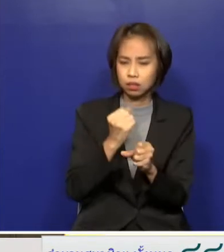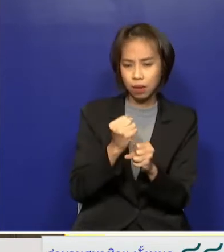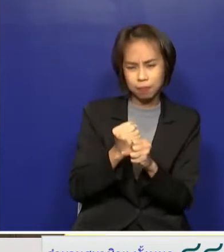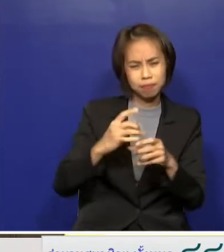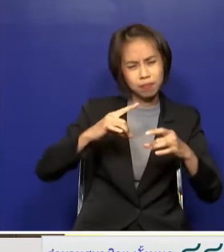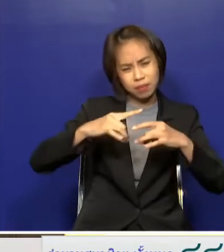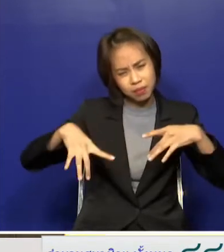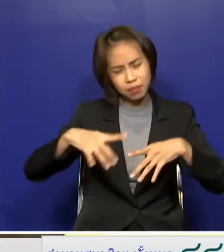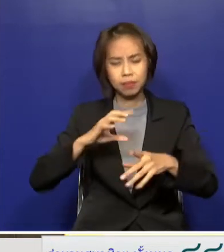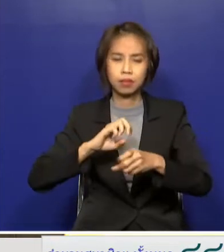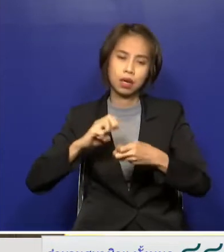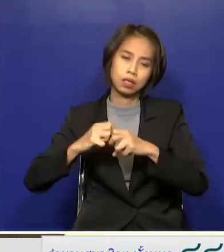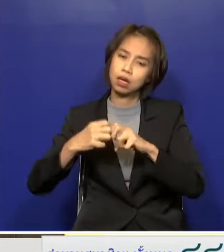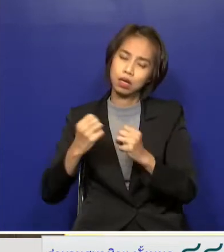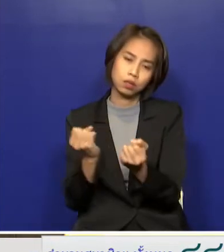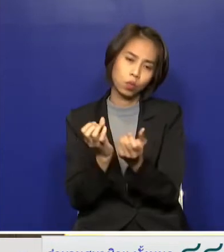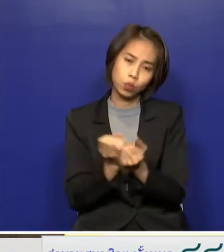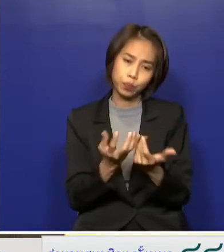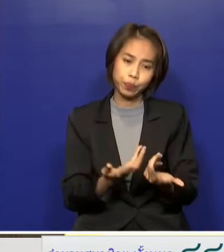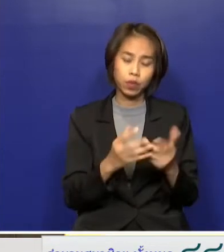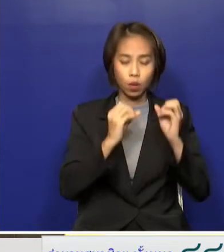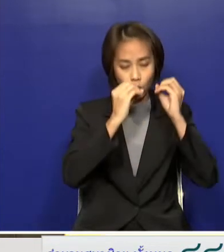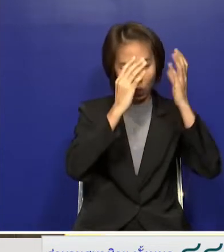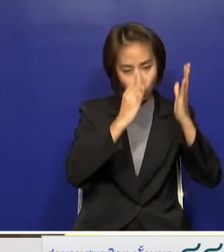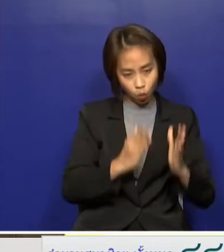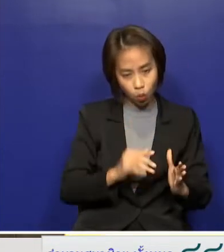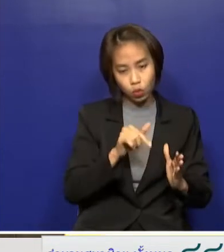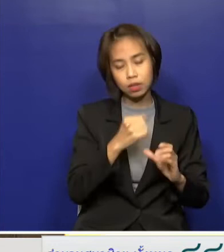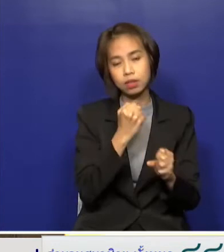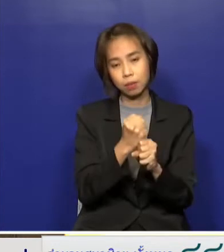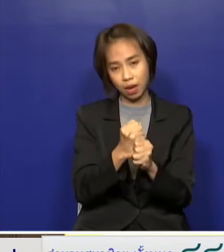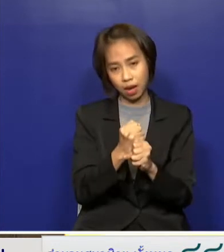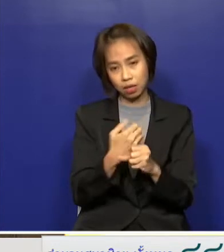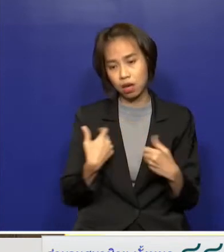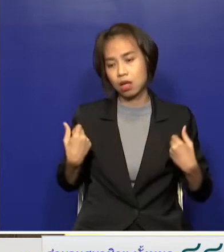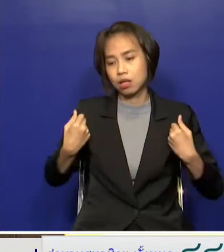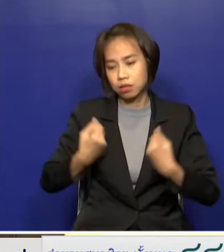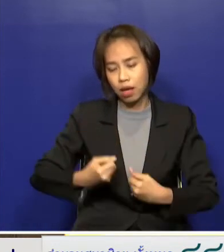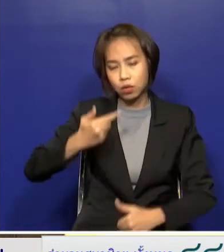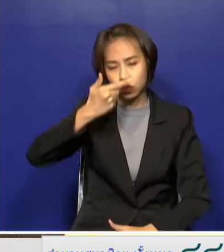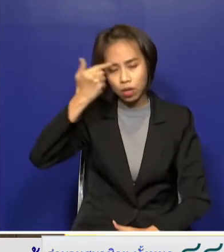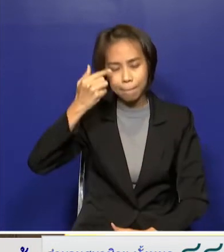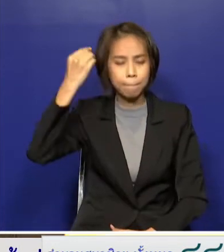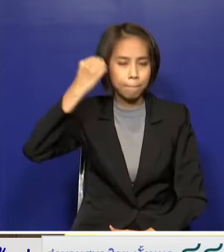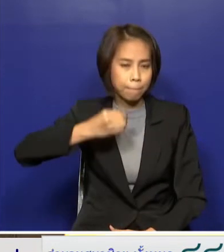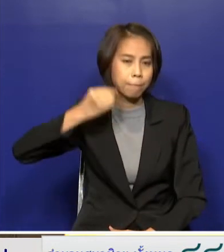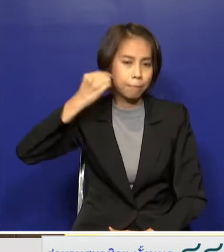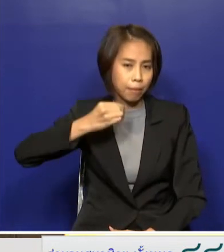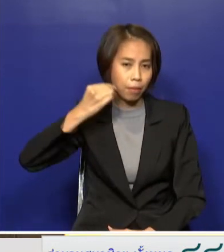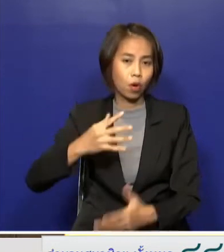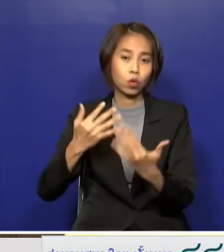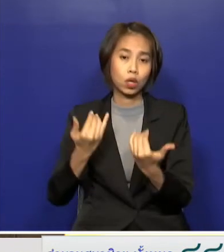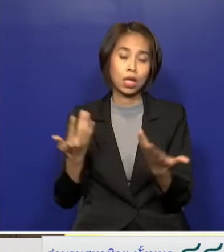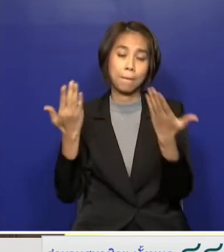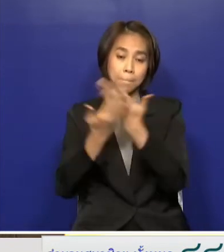แย้งกันอย่างไรครูที่เกี่ยวข้องกับงานนี้ชุดดำมากี่ครั้งกี่ครั้งแล้วแล้ววันนี้กำลังชุดขาวเสื้อขาวทั่